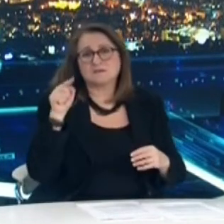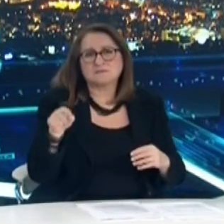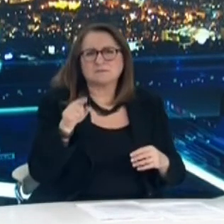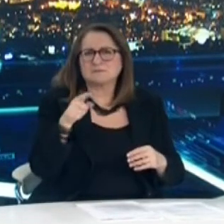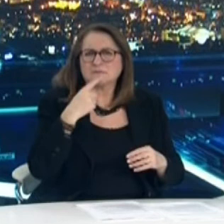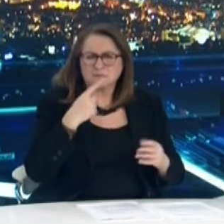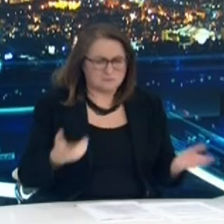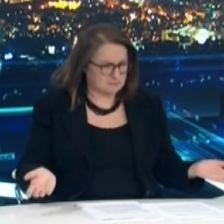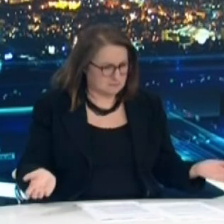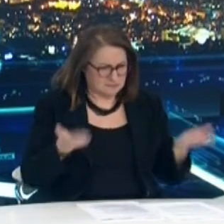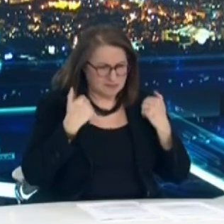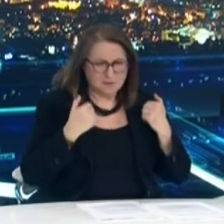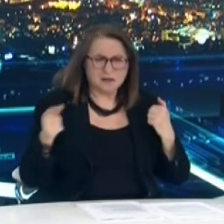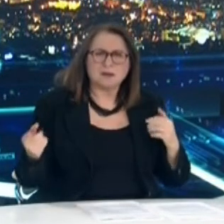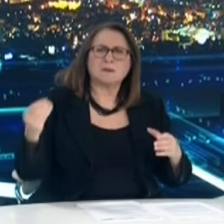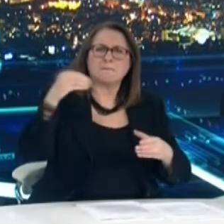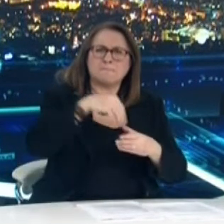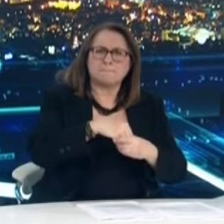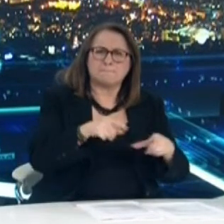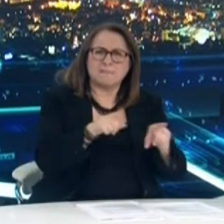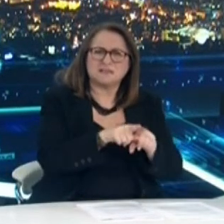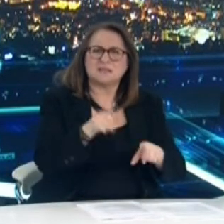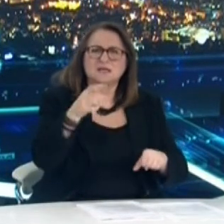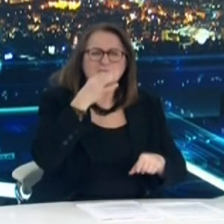νοσηλεία περιστατικών με κορονοϊό μαζί με